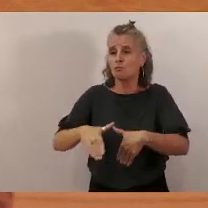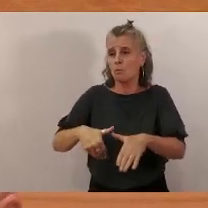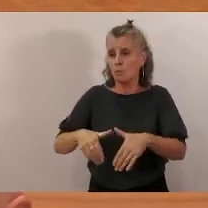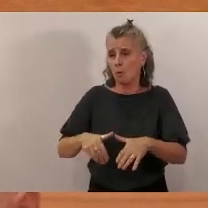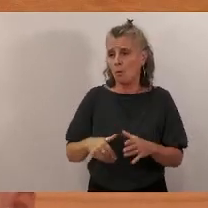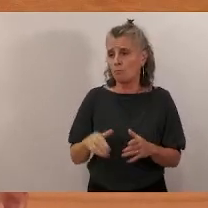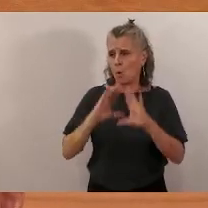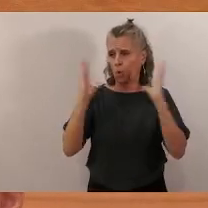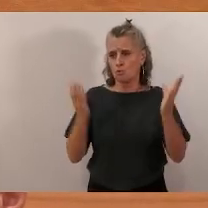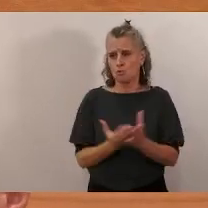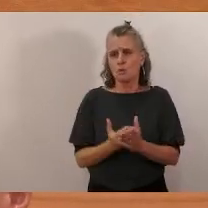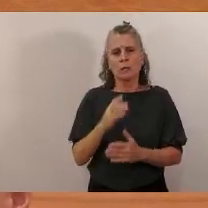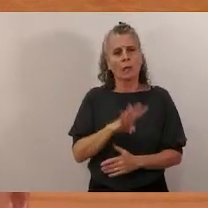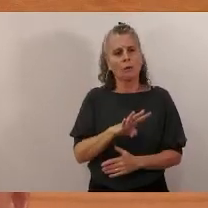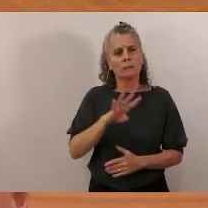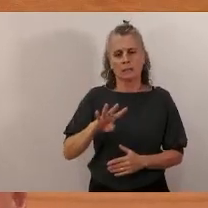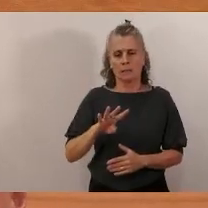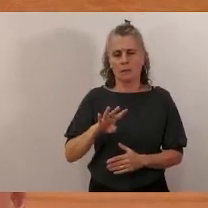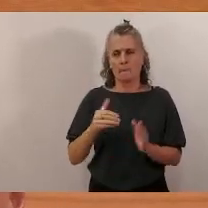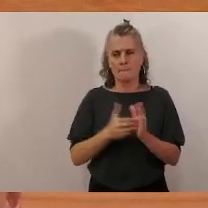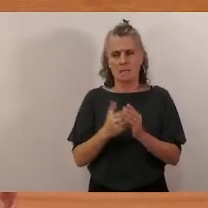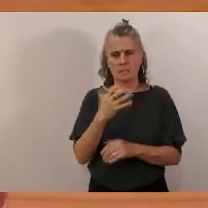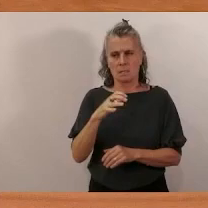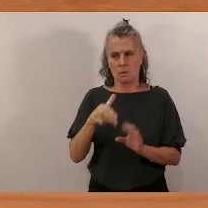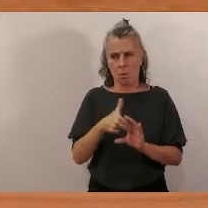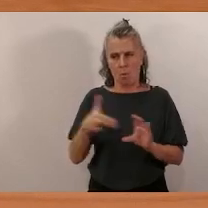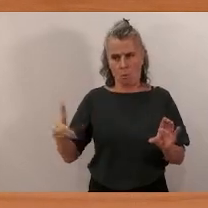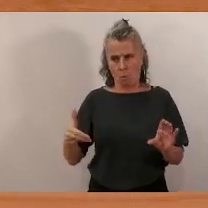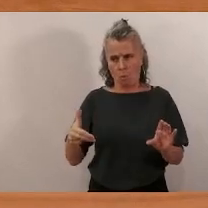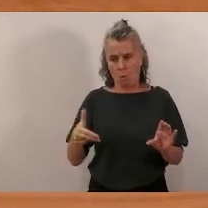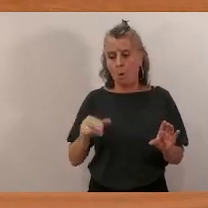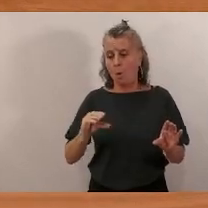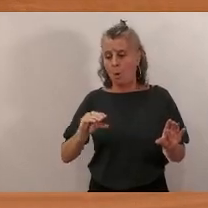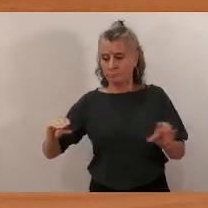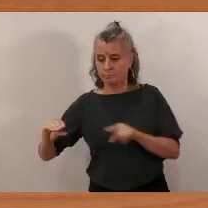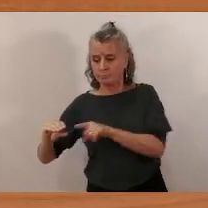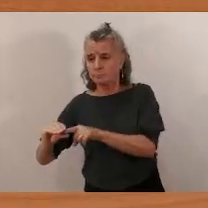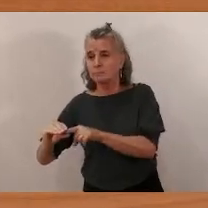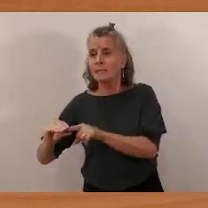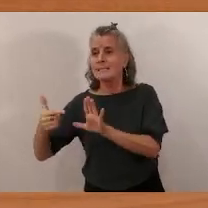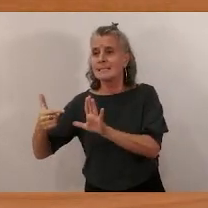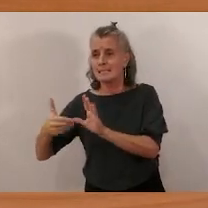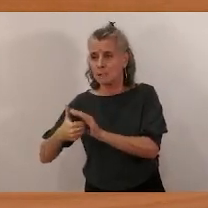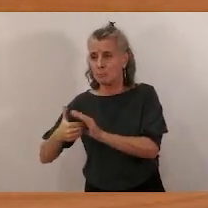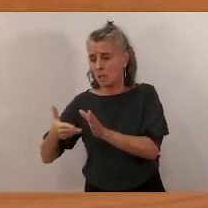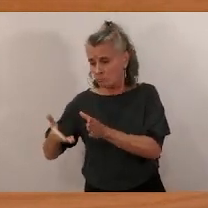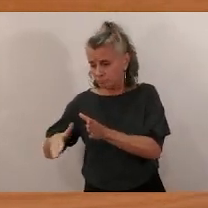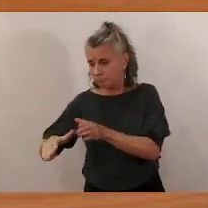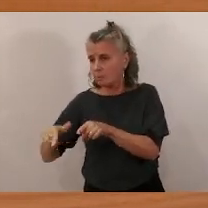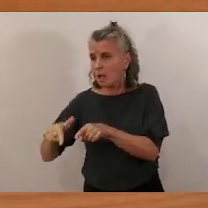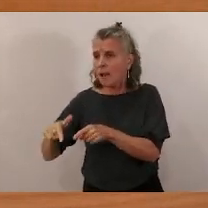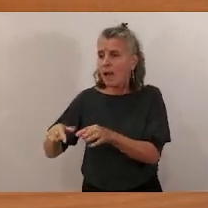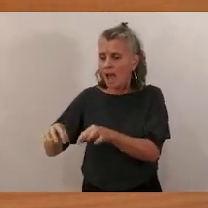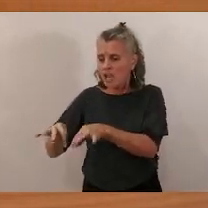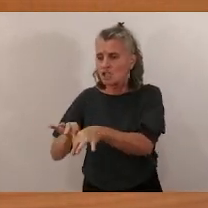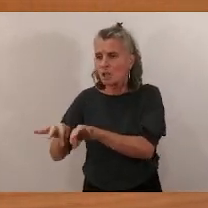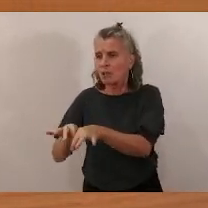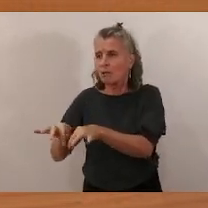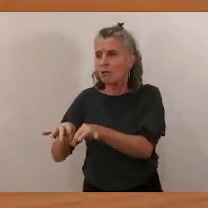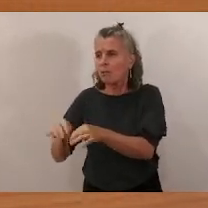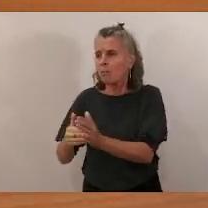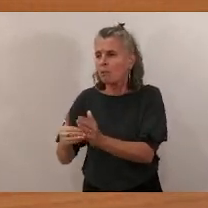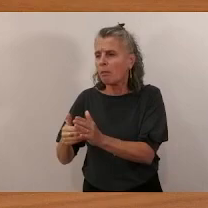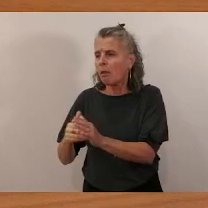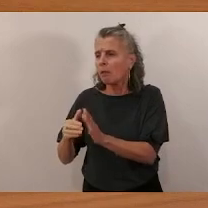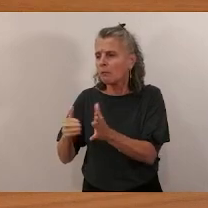de 44 500 euros, dont 7 000 pour le 16e Festival international d'échecs de Marseille, qui s'est